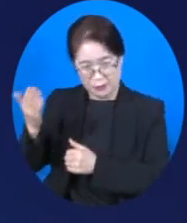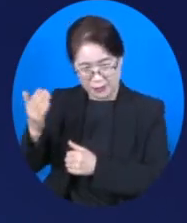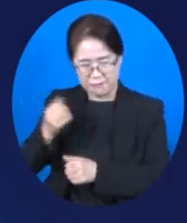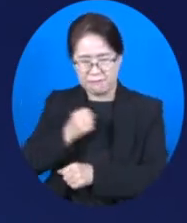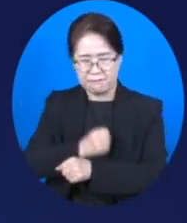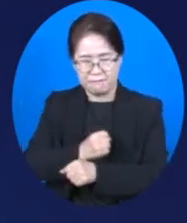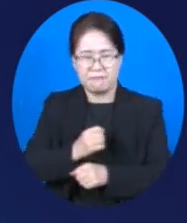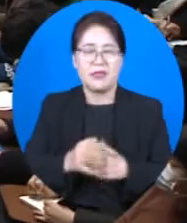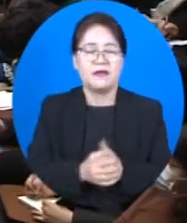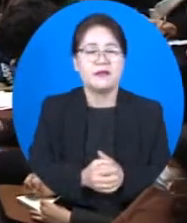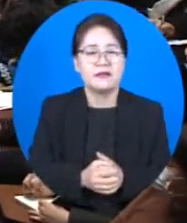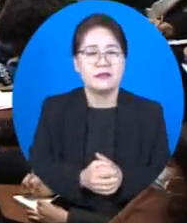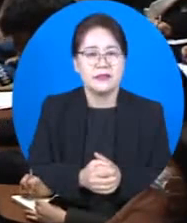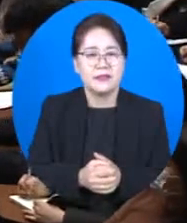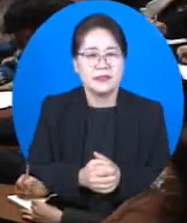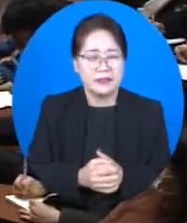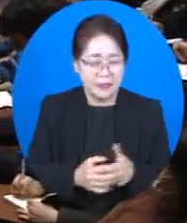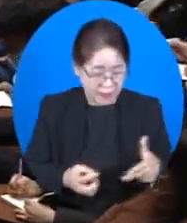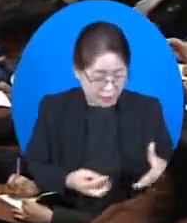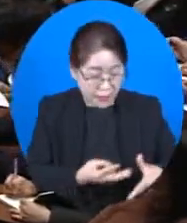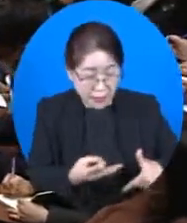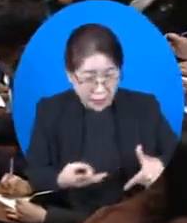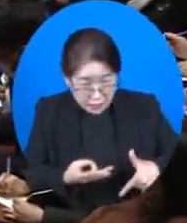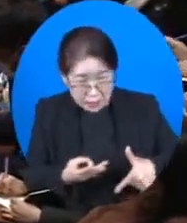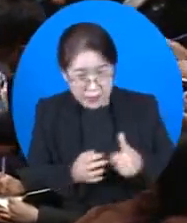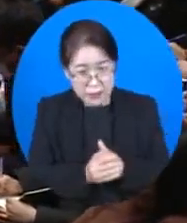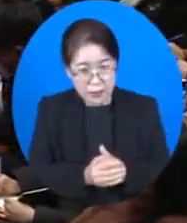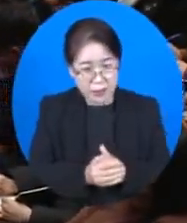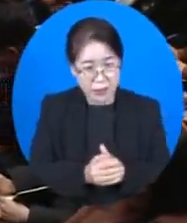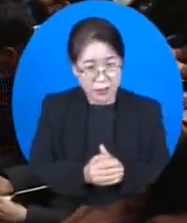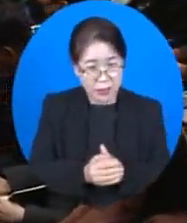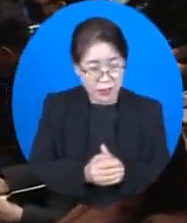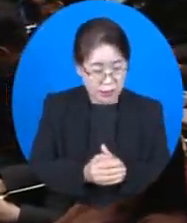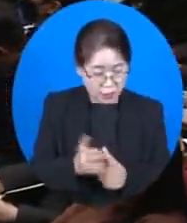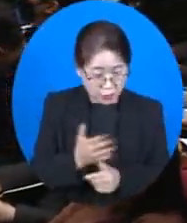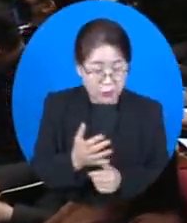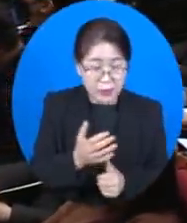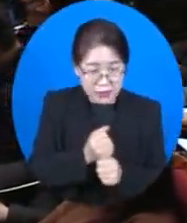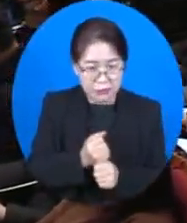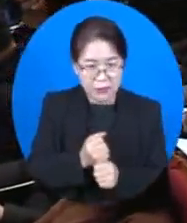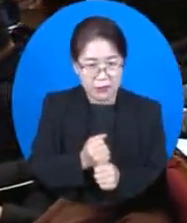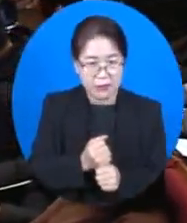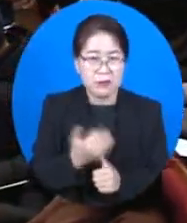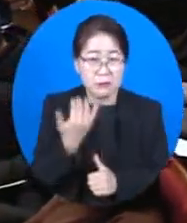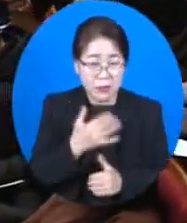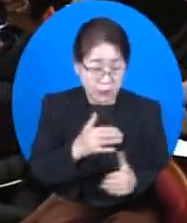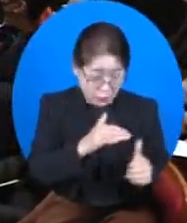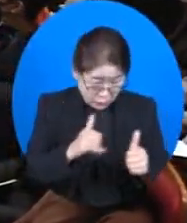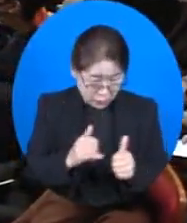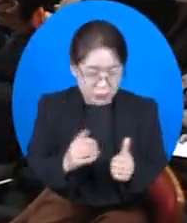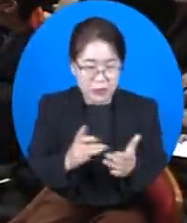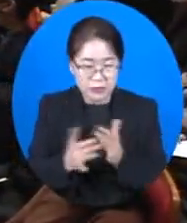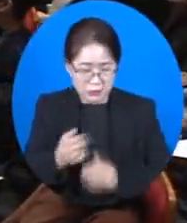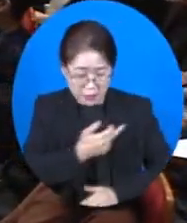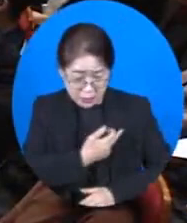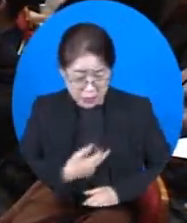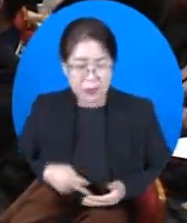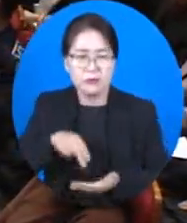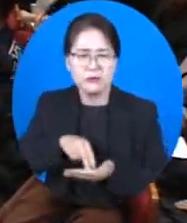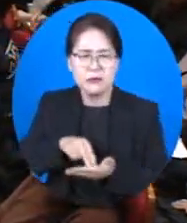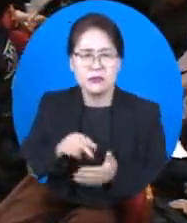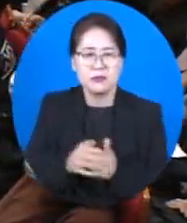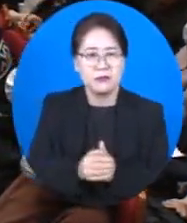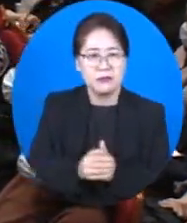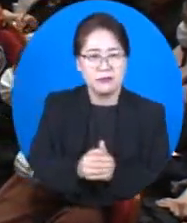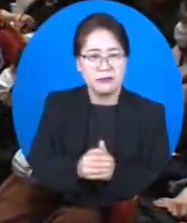하셨습니다. 갈릴리 바다에서 고기를 잡던 시몬을 부르사 예수님의 제자로 세우시고